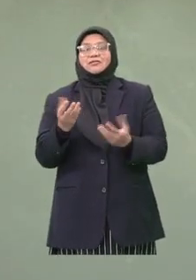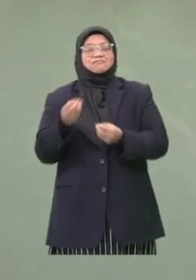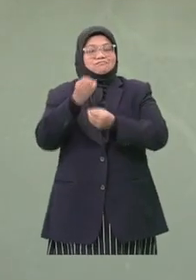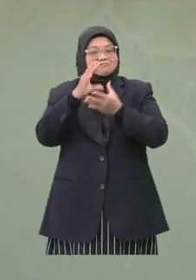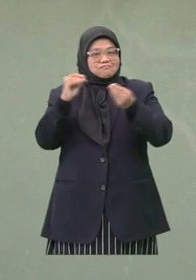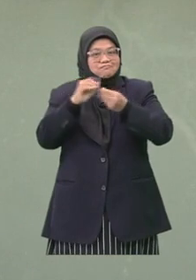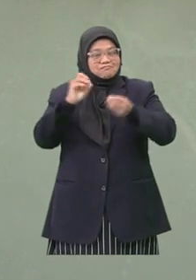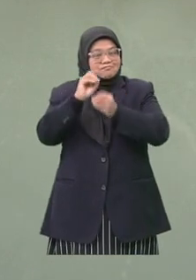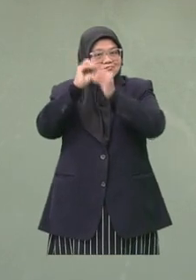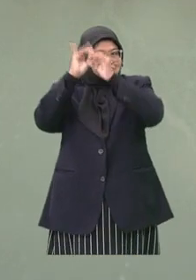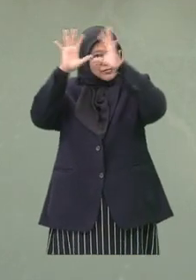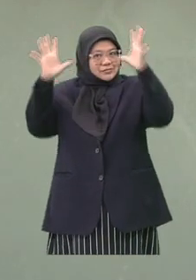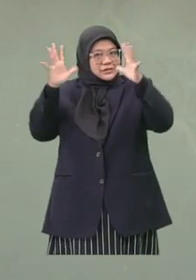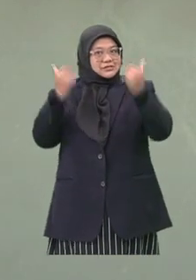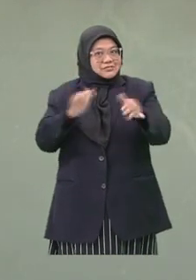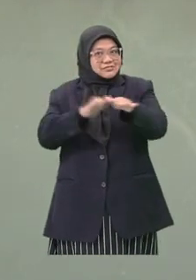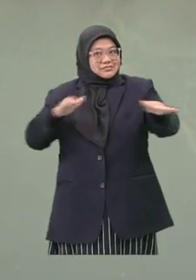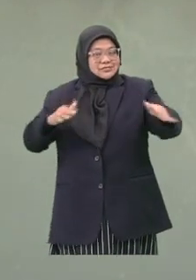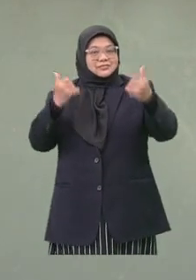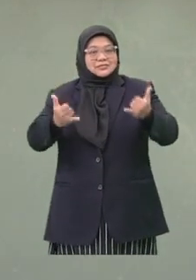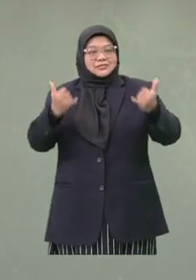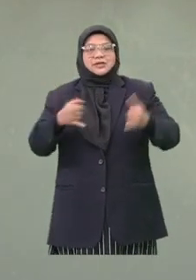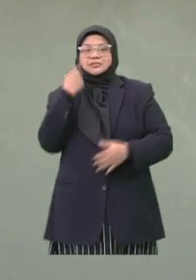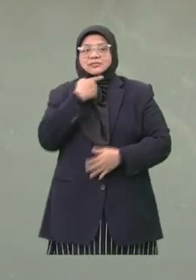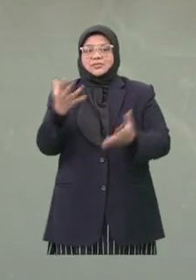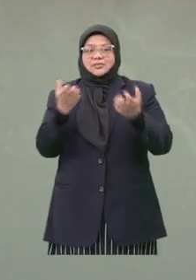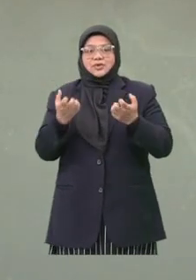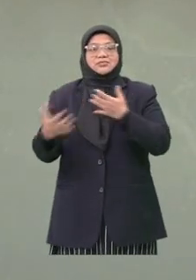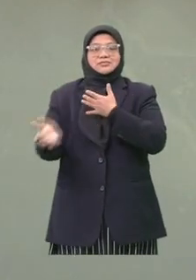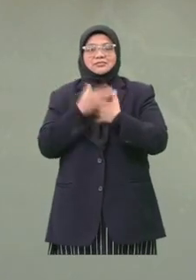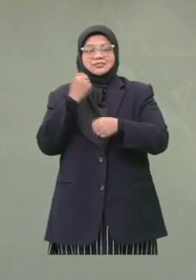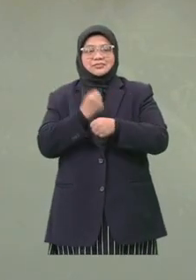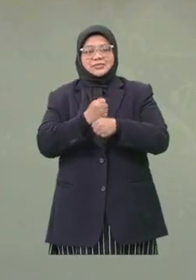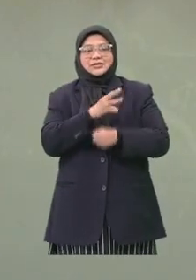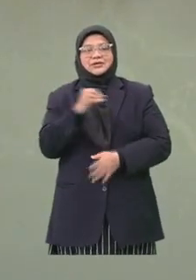gambaran mengenai trafik pada ketika ini kepada mereka yang mahu pulang ke kampung dan juga pulang ke ibu kota.